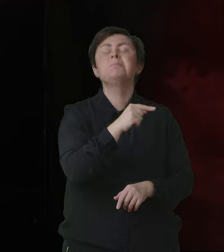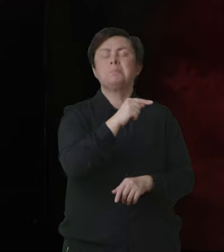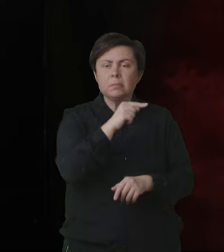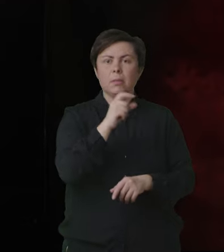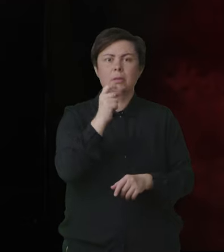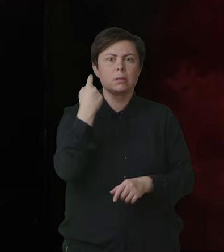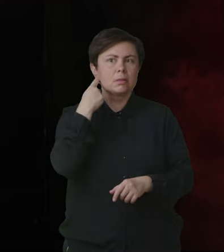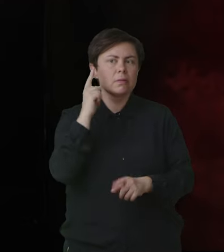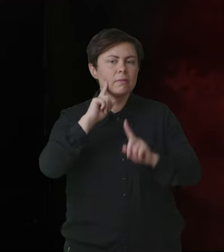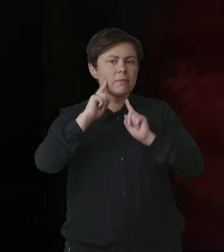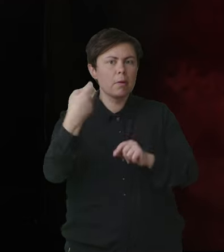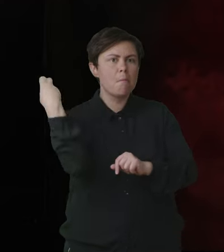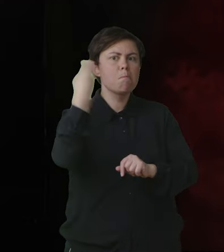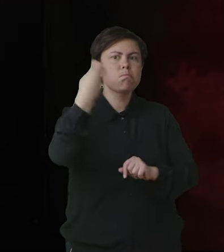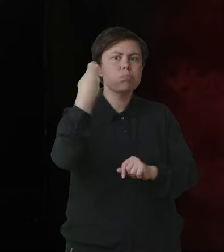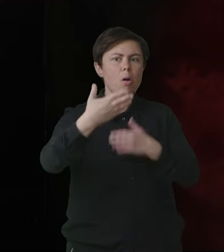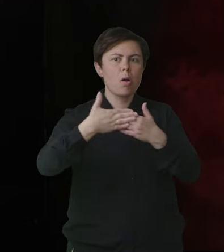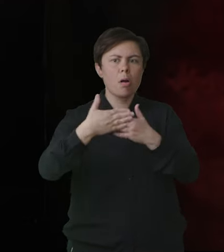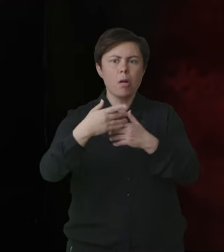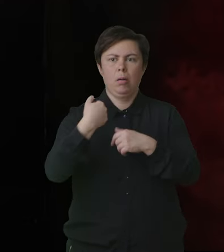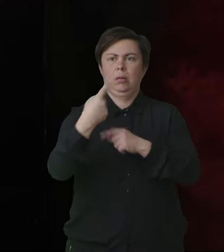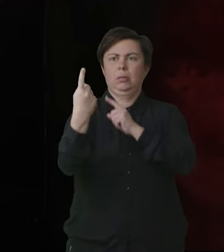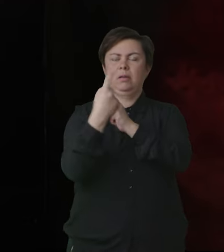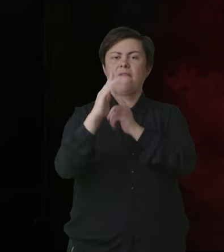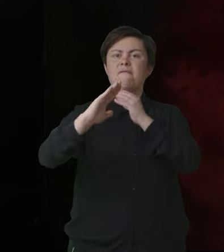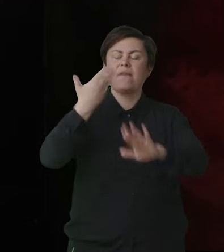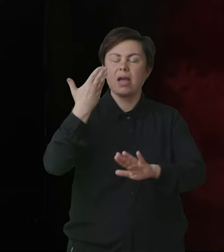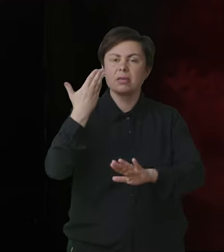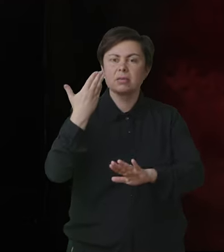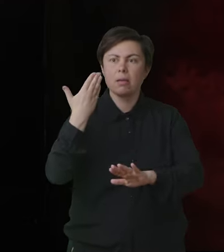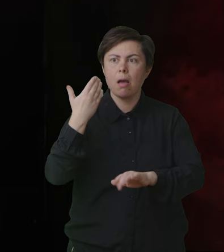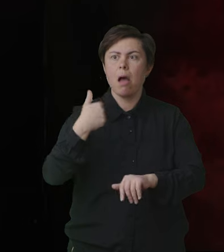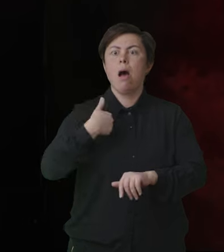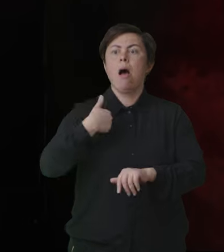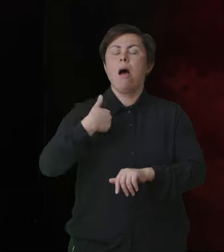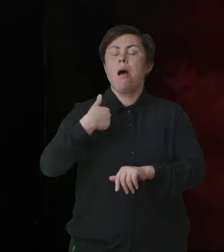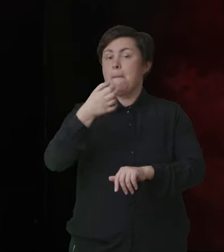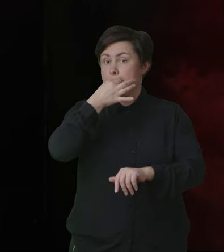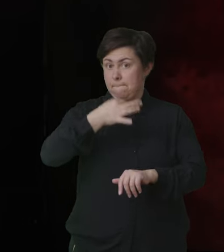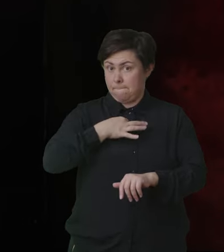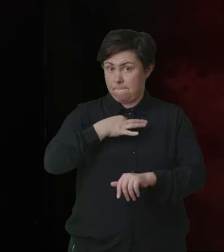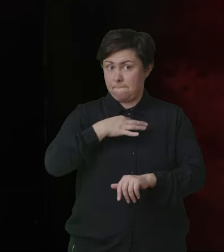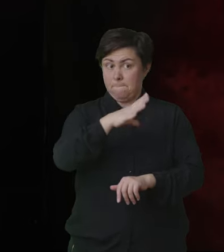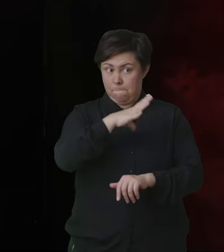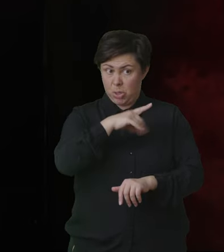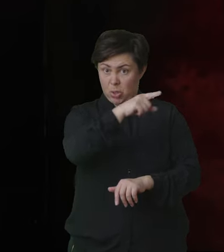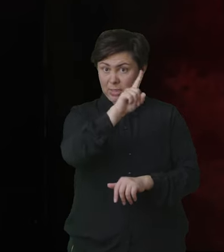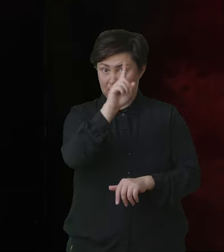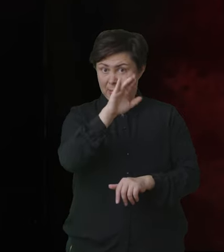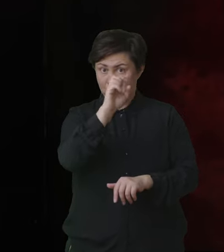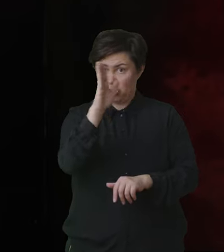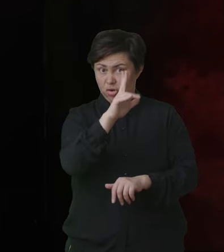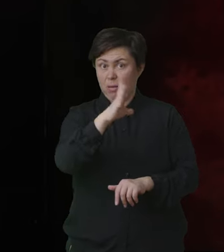za chwilę faktycznie puka ktoś, wychodzi, awizo jest, nie? A on mówi, tutaj do ciebie ten Zbyszek